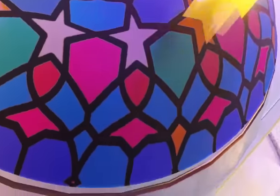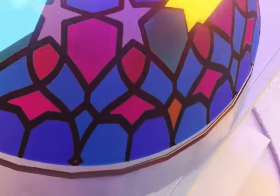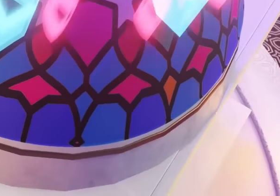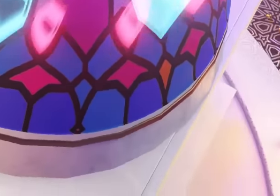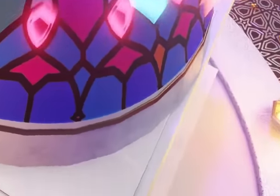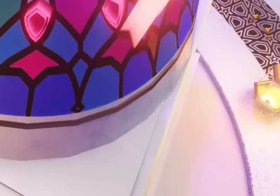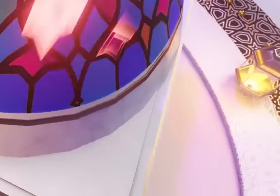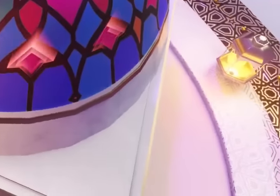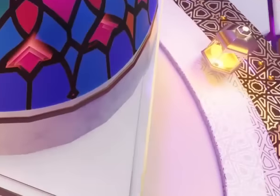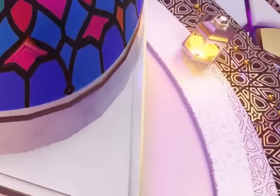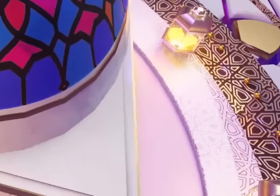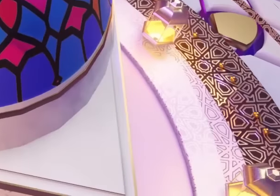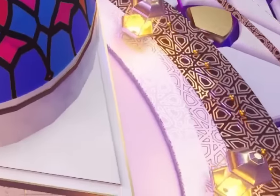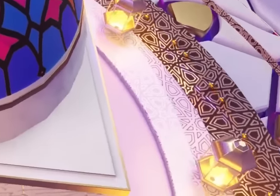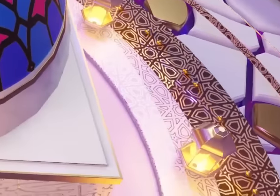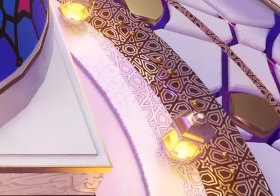حجتين يا